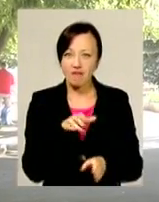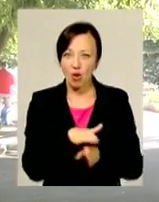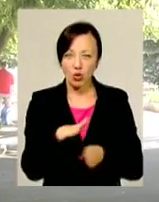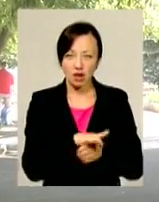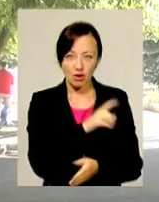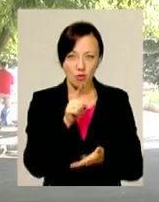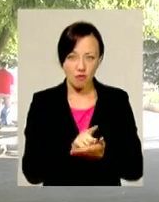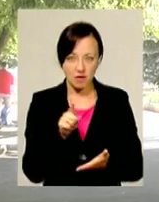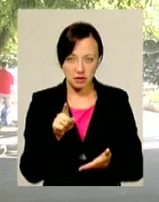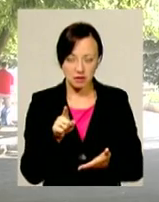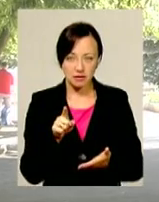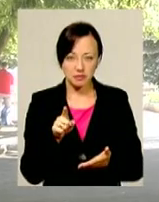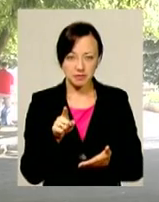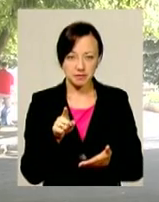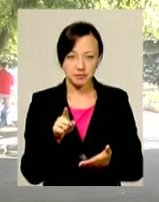взятих